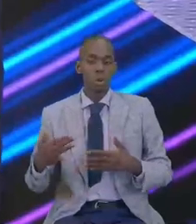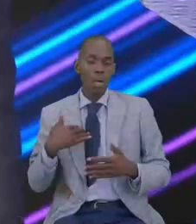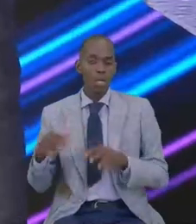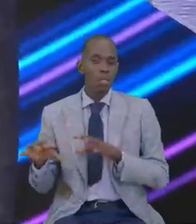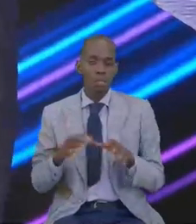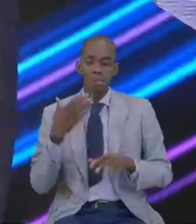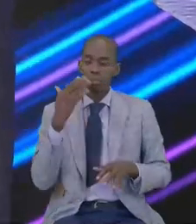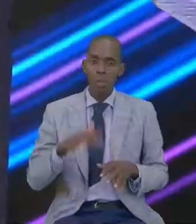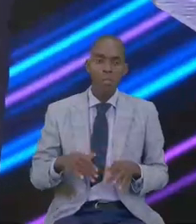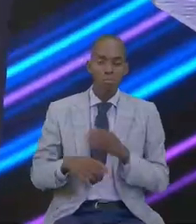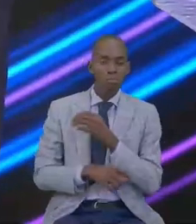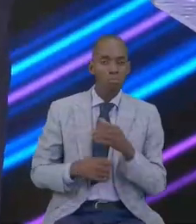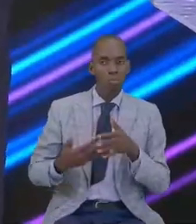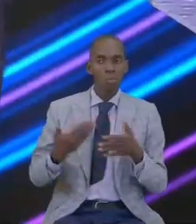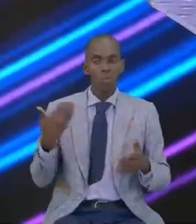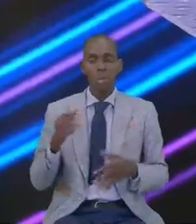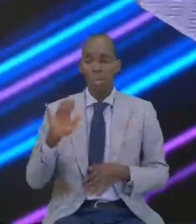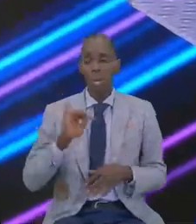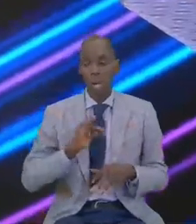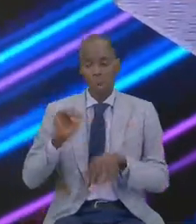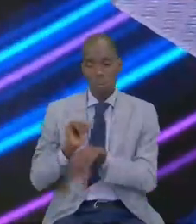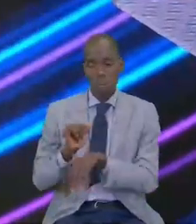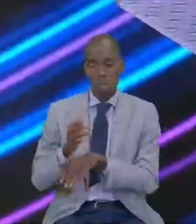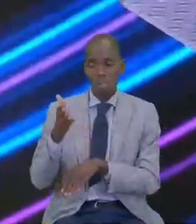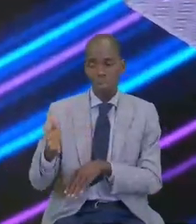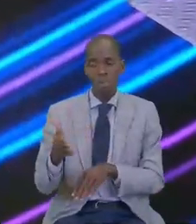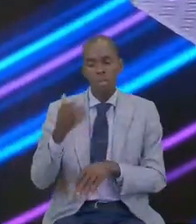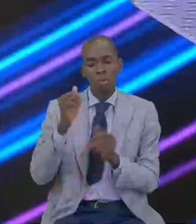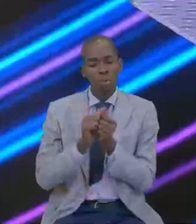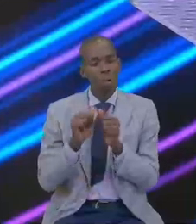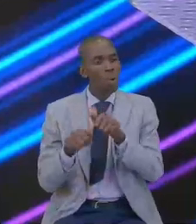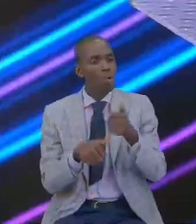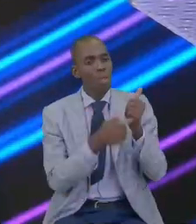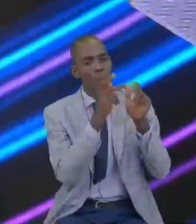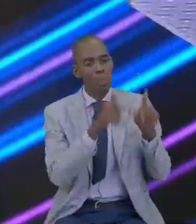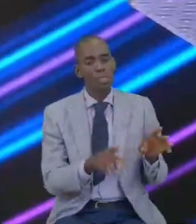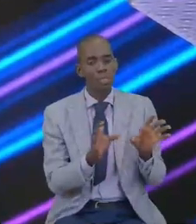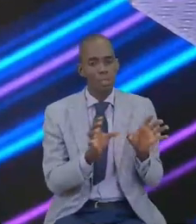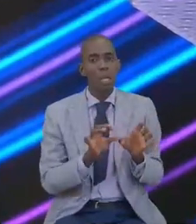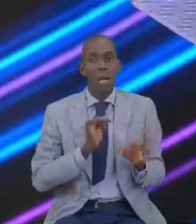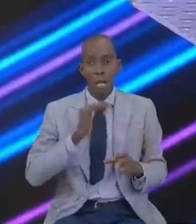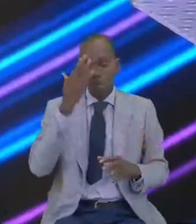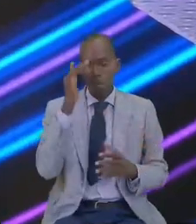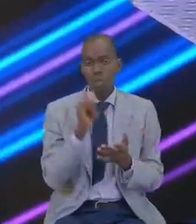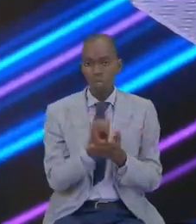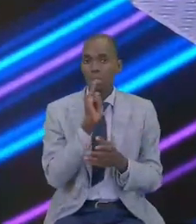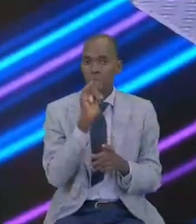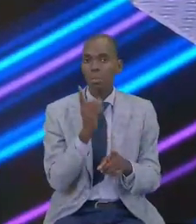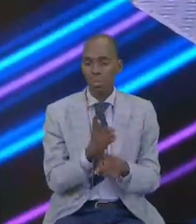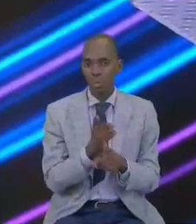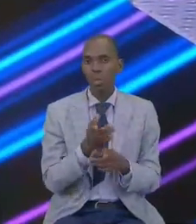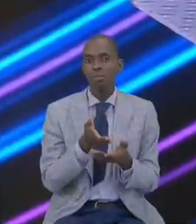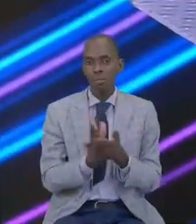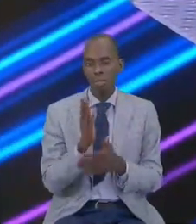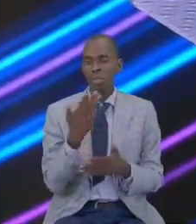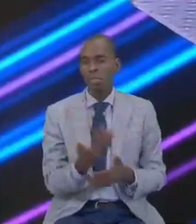avec le diplôme d'autrui. Ils savent que c'est la bonne chose à faire, mais ils craignent. Et ils la craignent, mon ami. Si